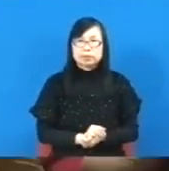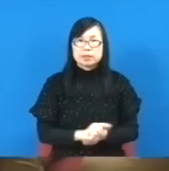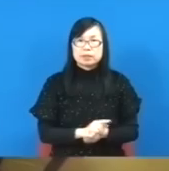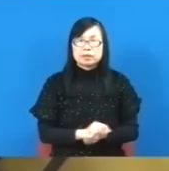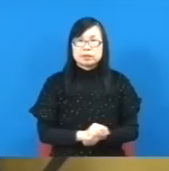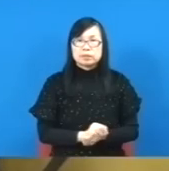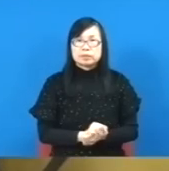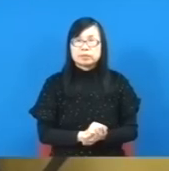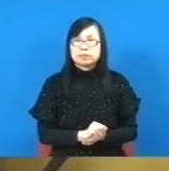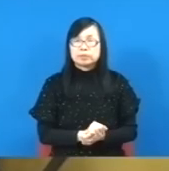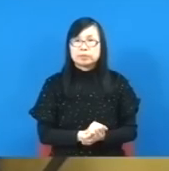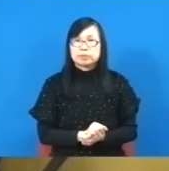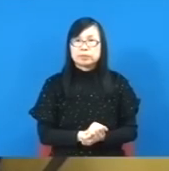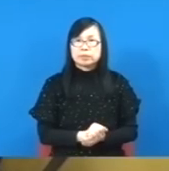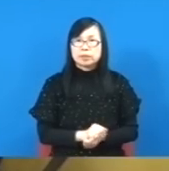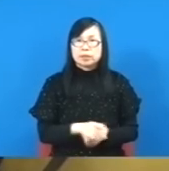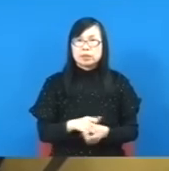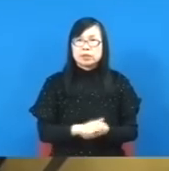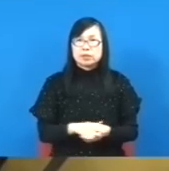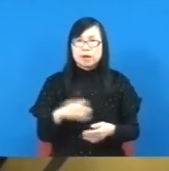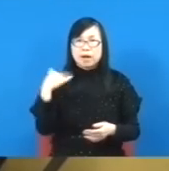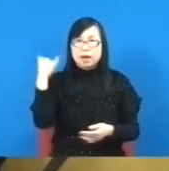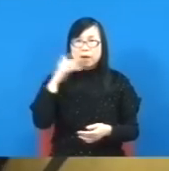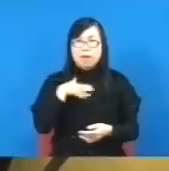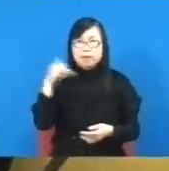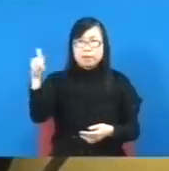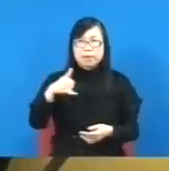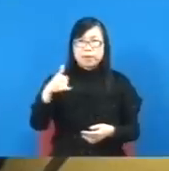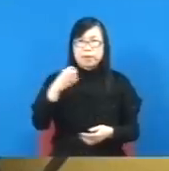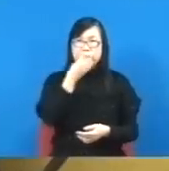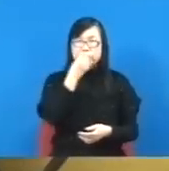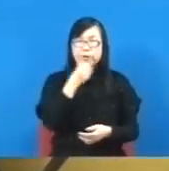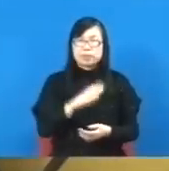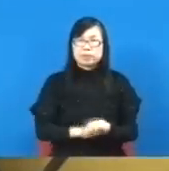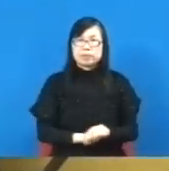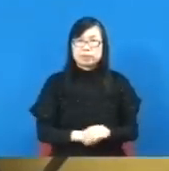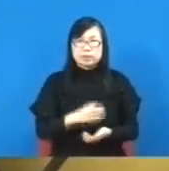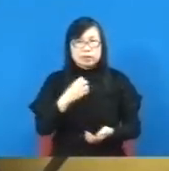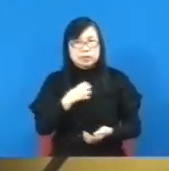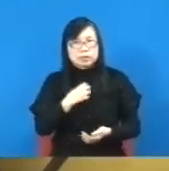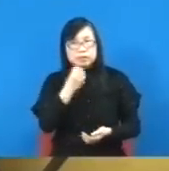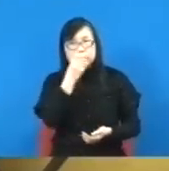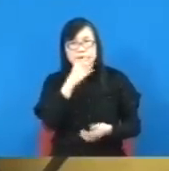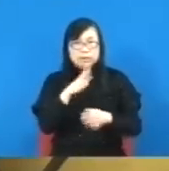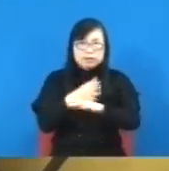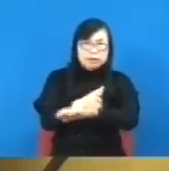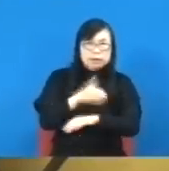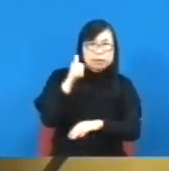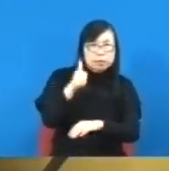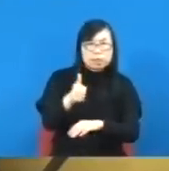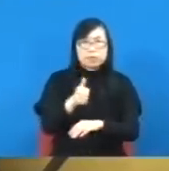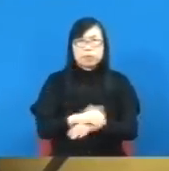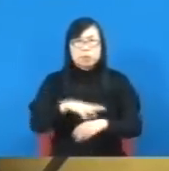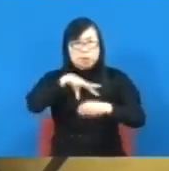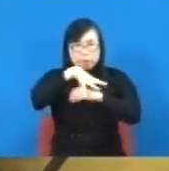咯！我覺得佢真係冷面笑匠。佢講到香港，佢我嚟香港，覺得香港嘅社會真係好啦，